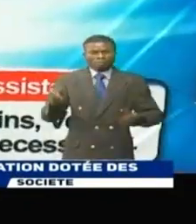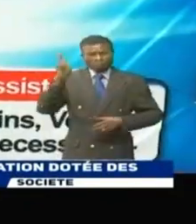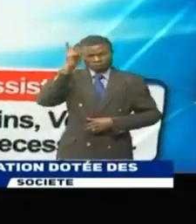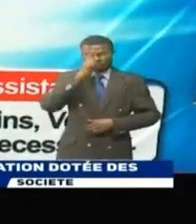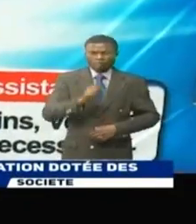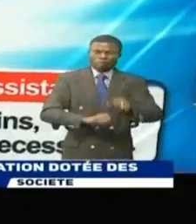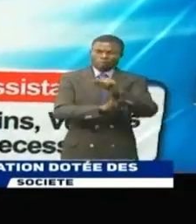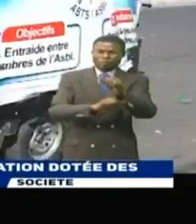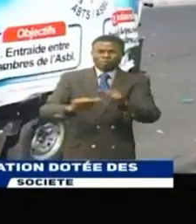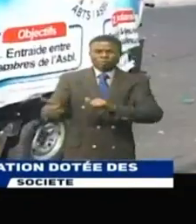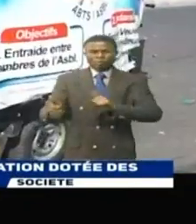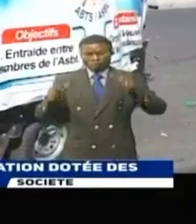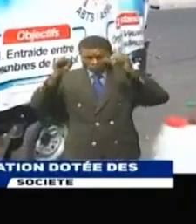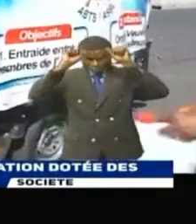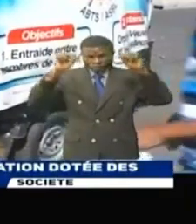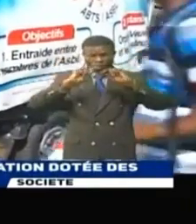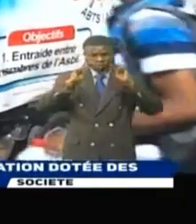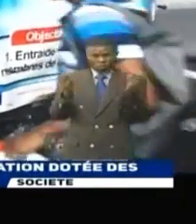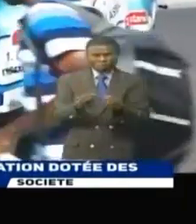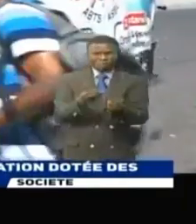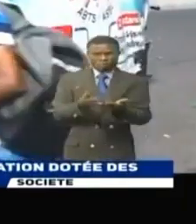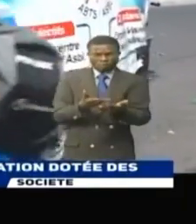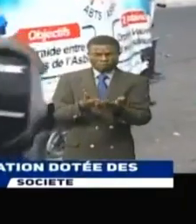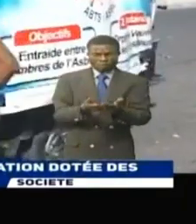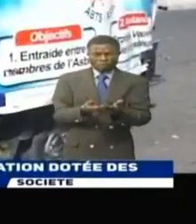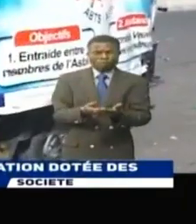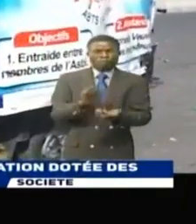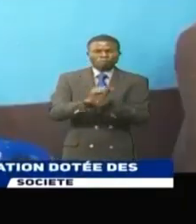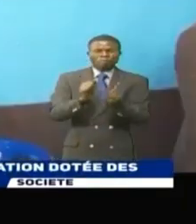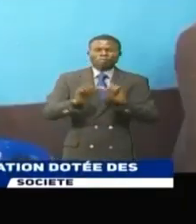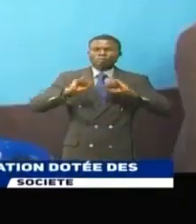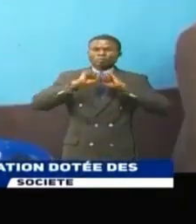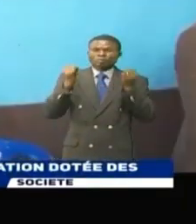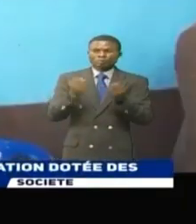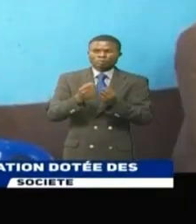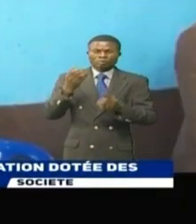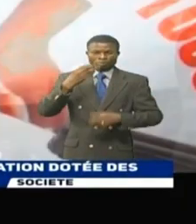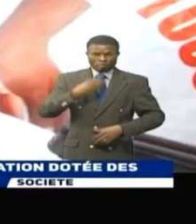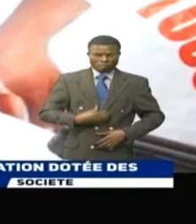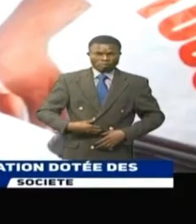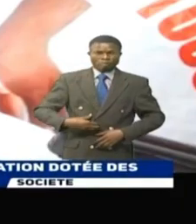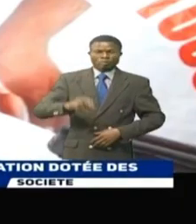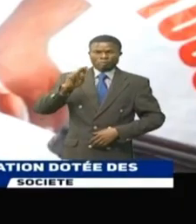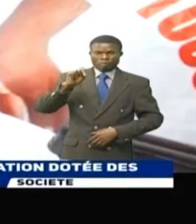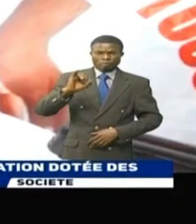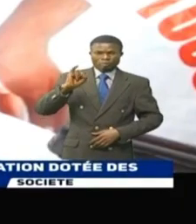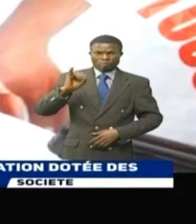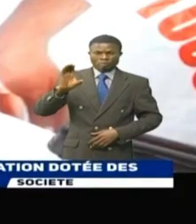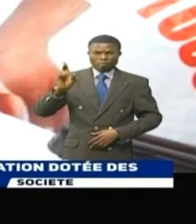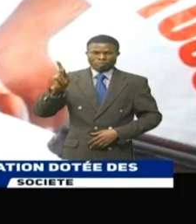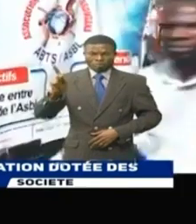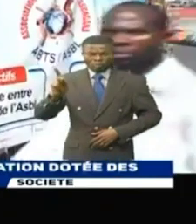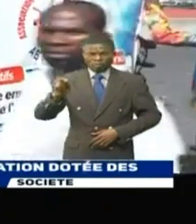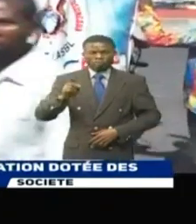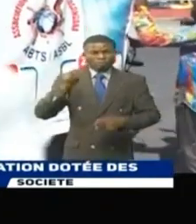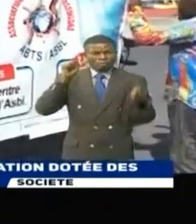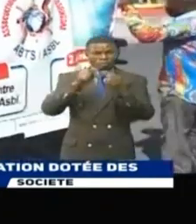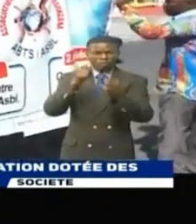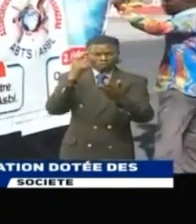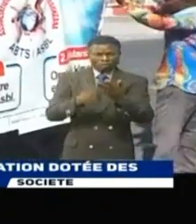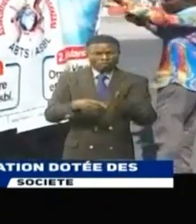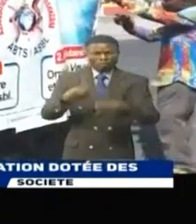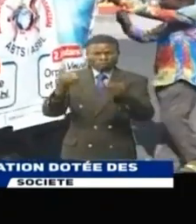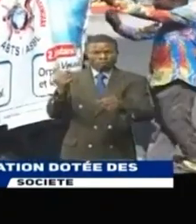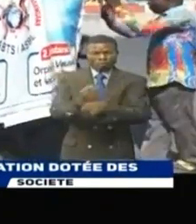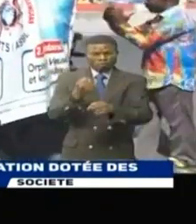Tosungana. Pour le président de cette structure à caractère social, Maître Nikon Futu, l'objectif poursuivi est de donner l'emploi